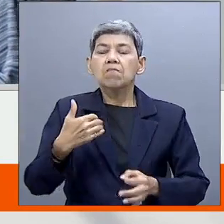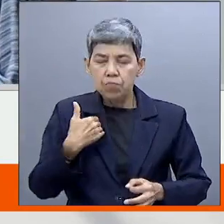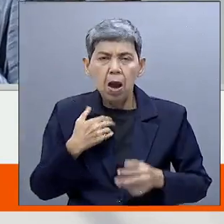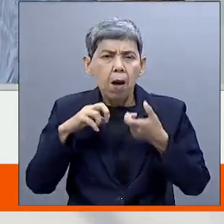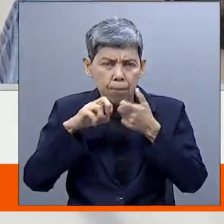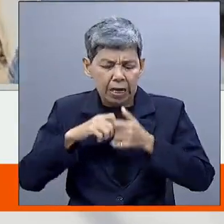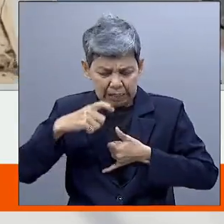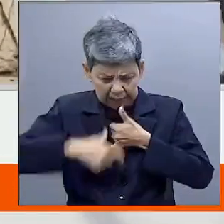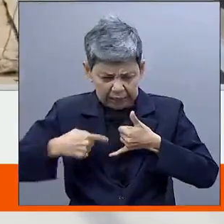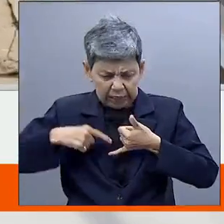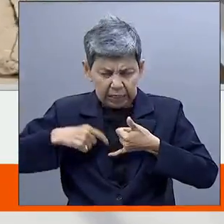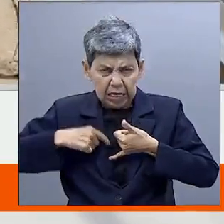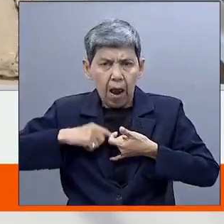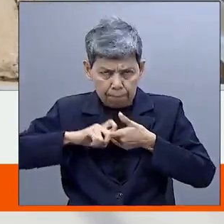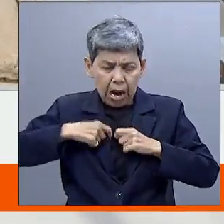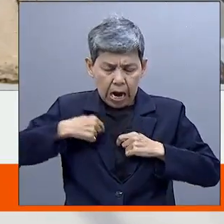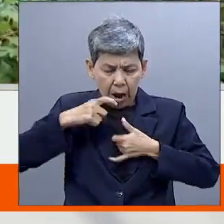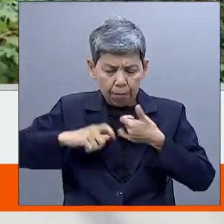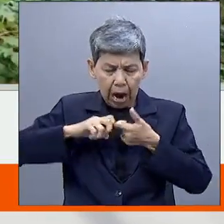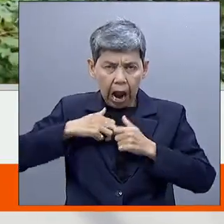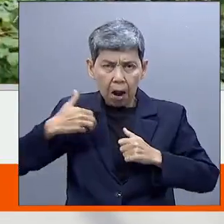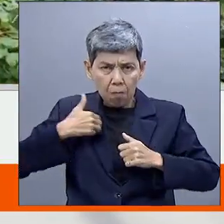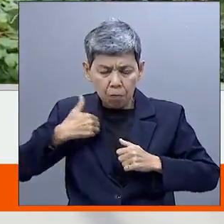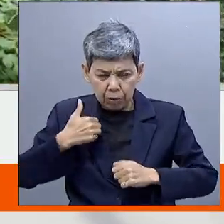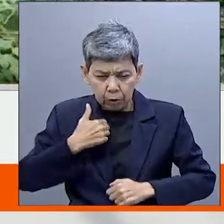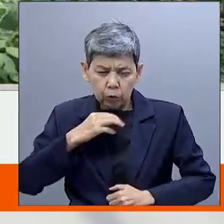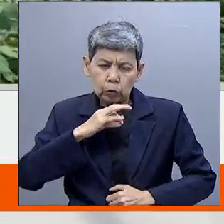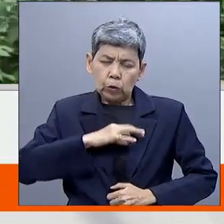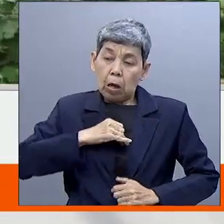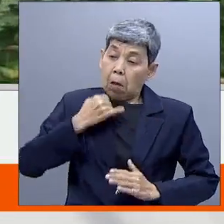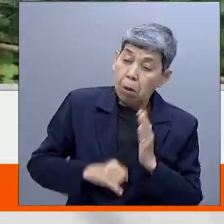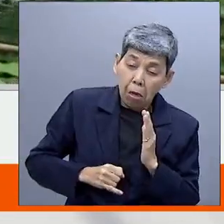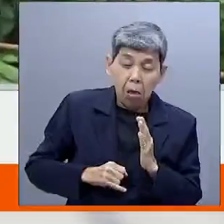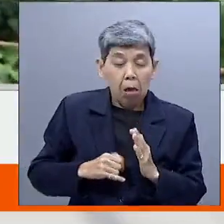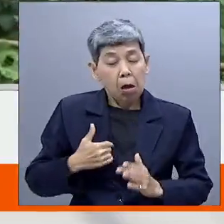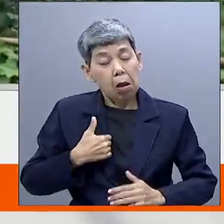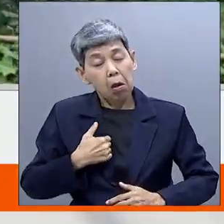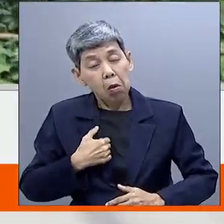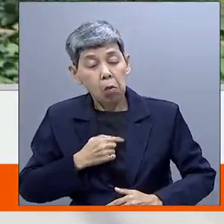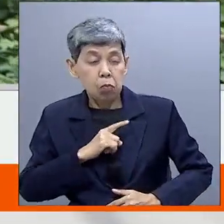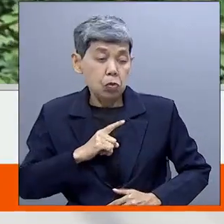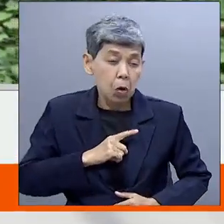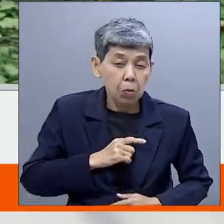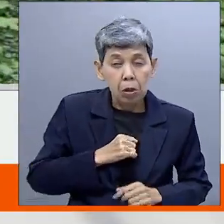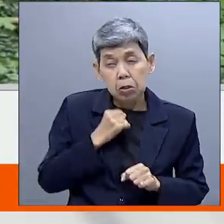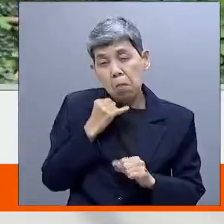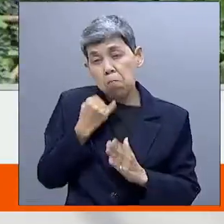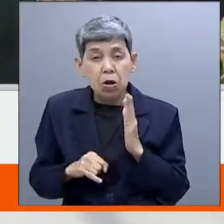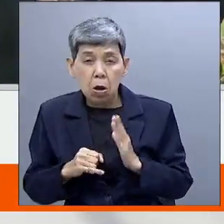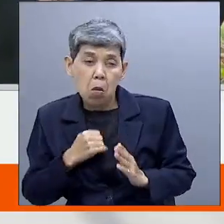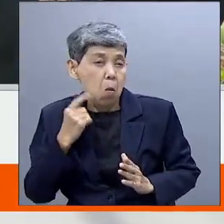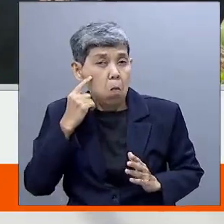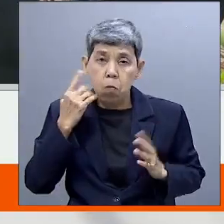ของบุคลิกภาพนะในการที่จะมีความรู้สึกผิดความรู้สึกรับผิดชอบชั่วดีนะหรือว่